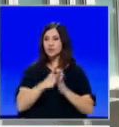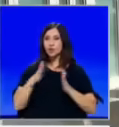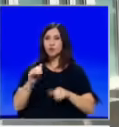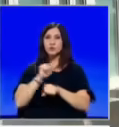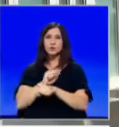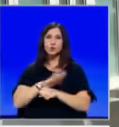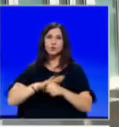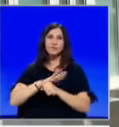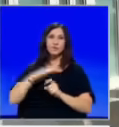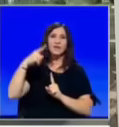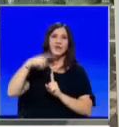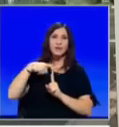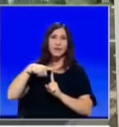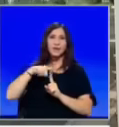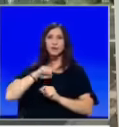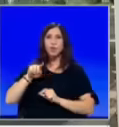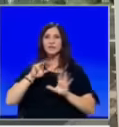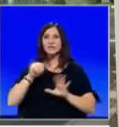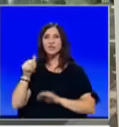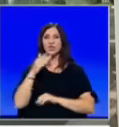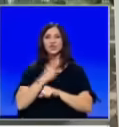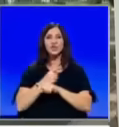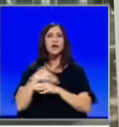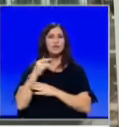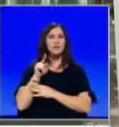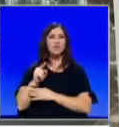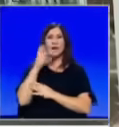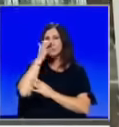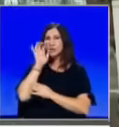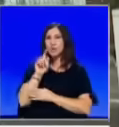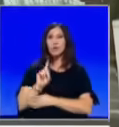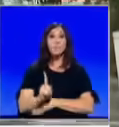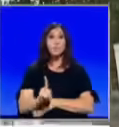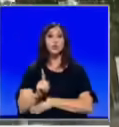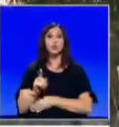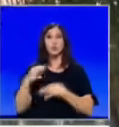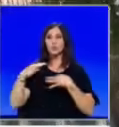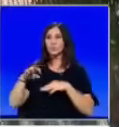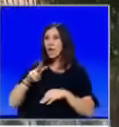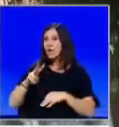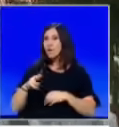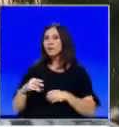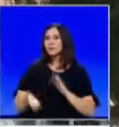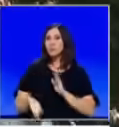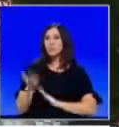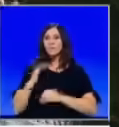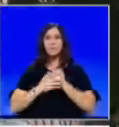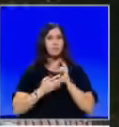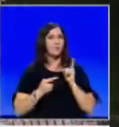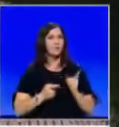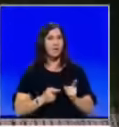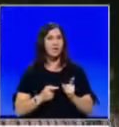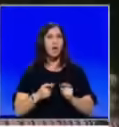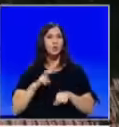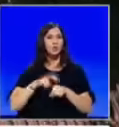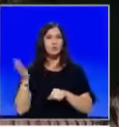на основателя на Телеграм до 96 часа. След това милиардерът може да бъде освободен или да му бъдат повдигнати обвинения.